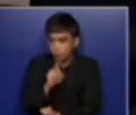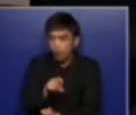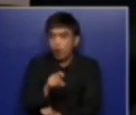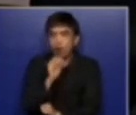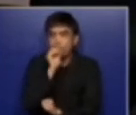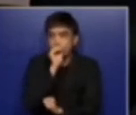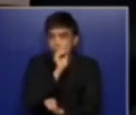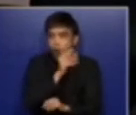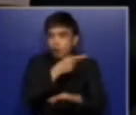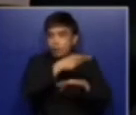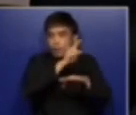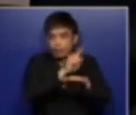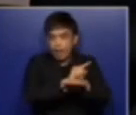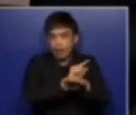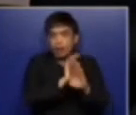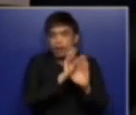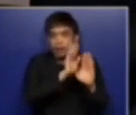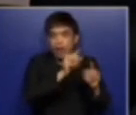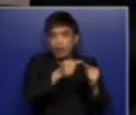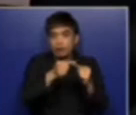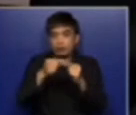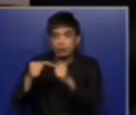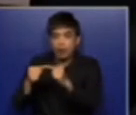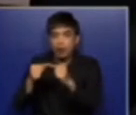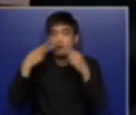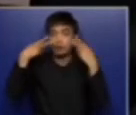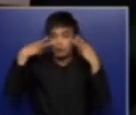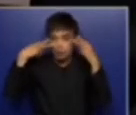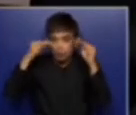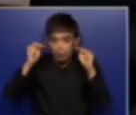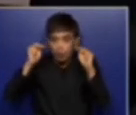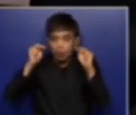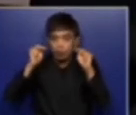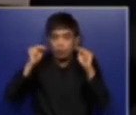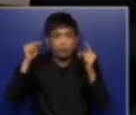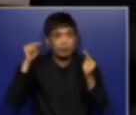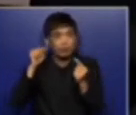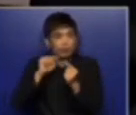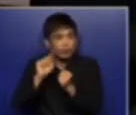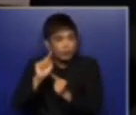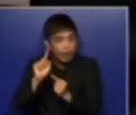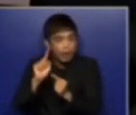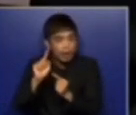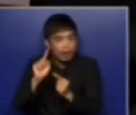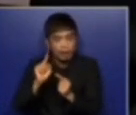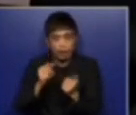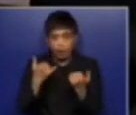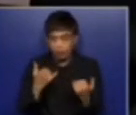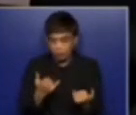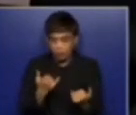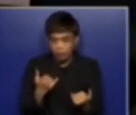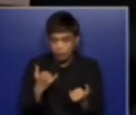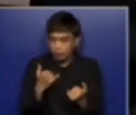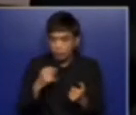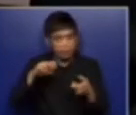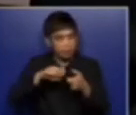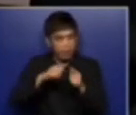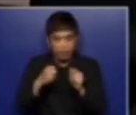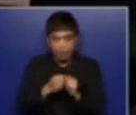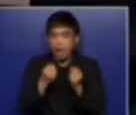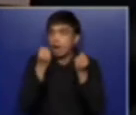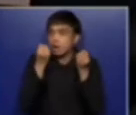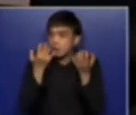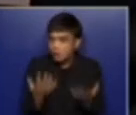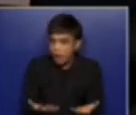านผ่านไปถึงท่านนายกรัฐมนตรีเรื่องนี้นั้นเป็นเรื่องคอขาดบาดตายท่